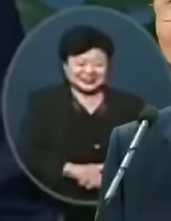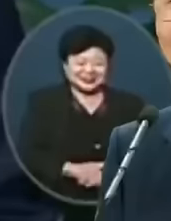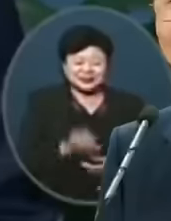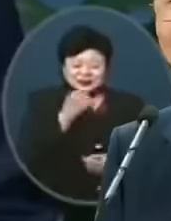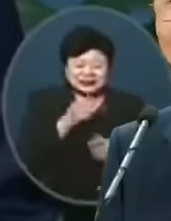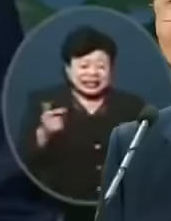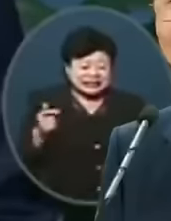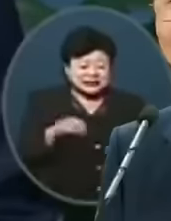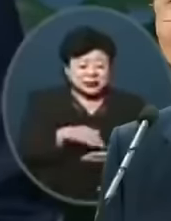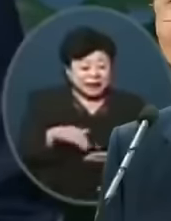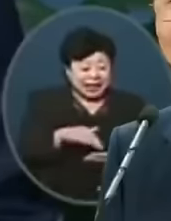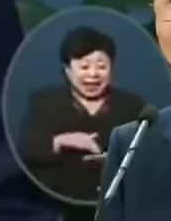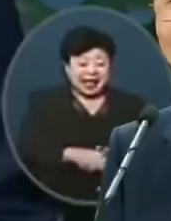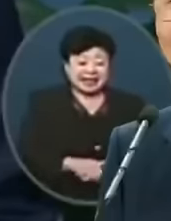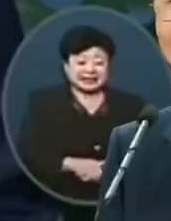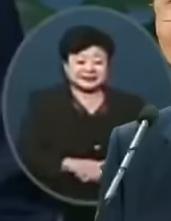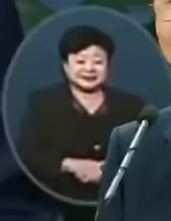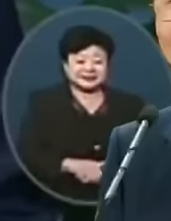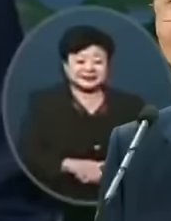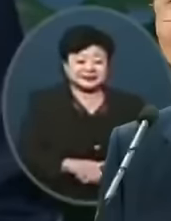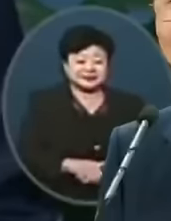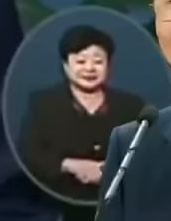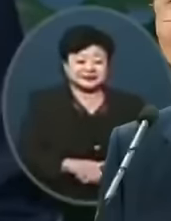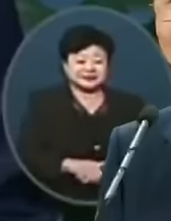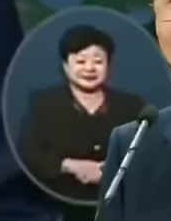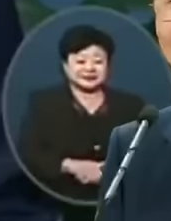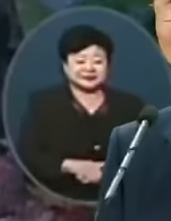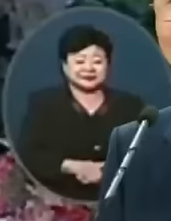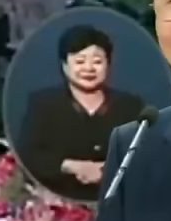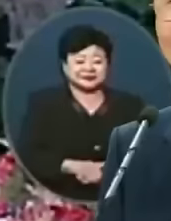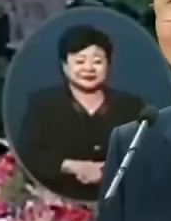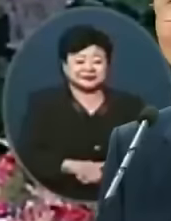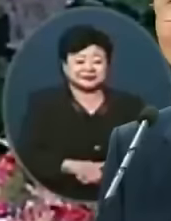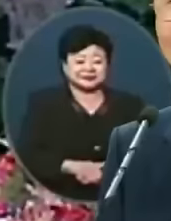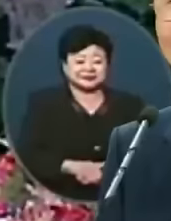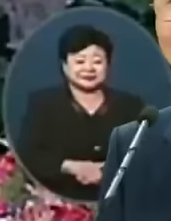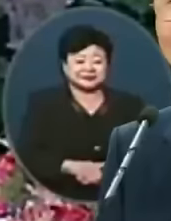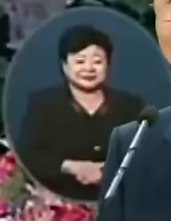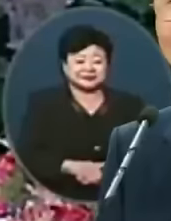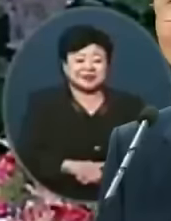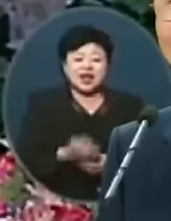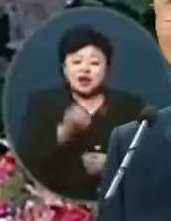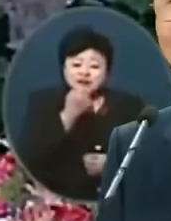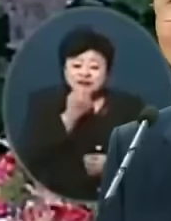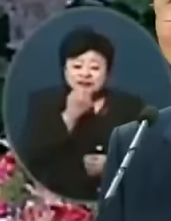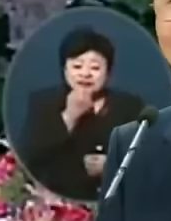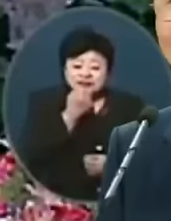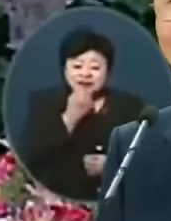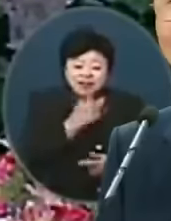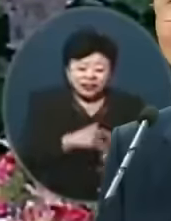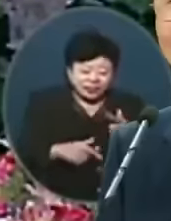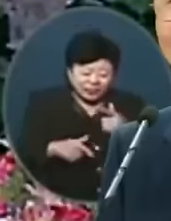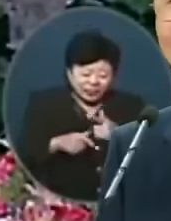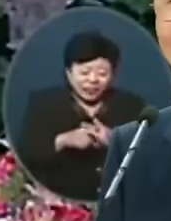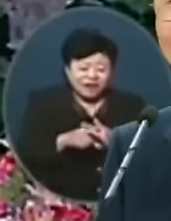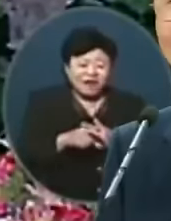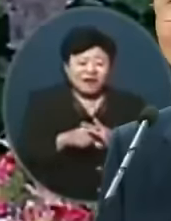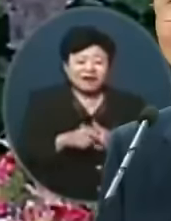웃지 않는 통계도 이렇게 나오는 걸 보면 웃는 것이